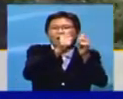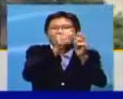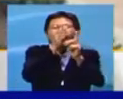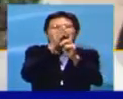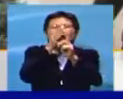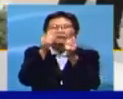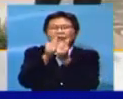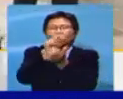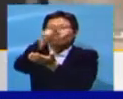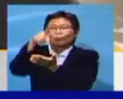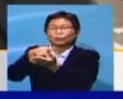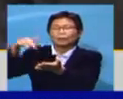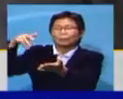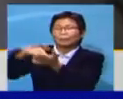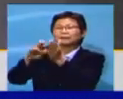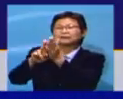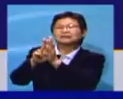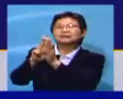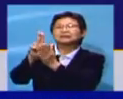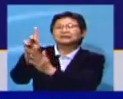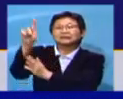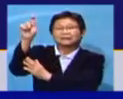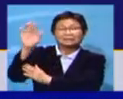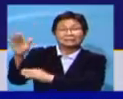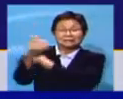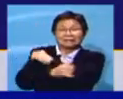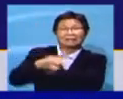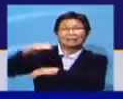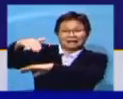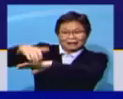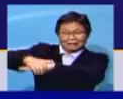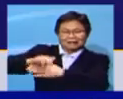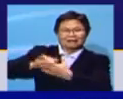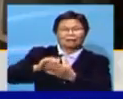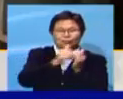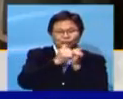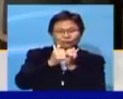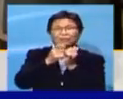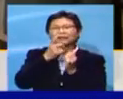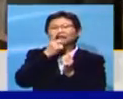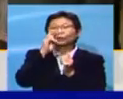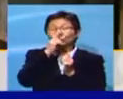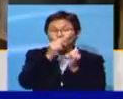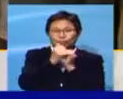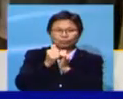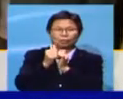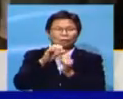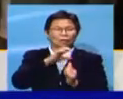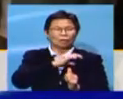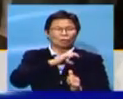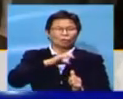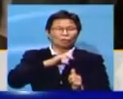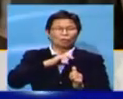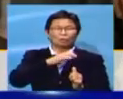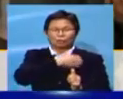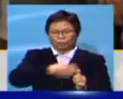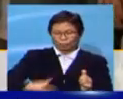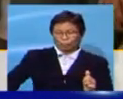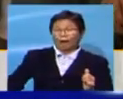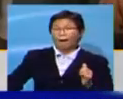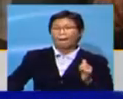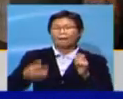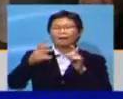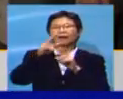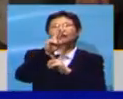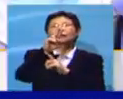dengan pusat pengajian tinggi di negara itu turut mengiringi da ser R dalam lawatan itu pesuruhjaya tinggi Malaysia ke United Kingdom dat